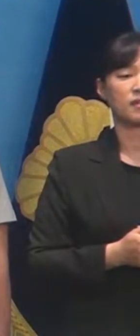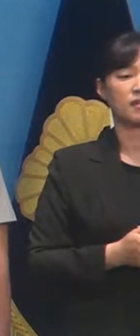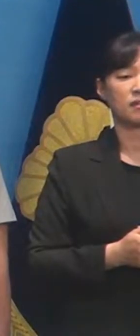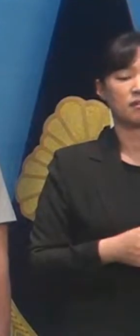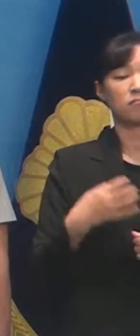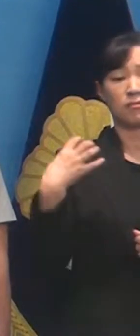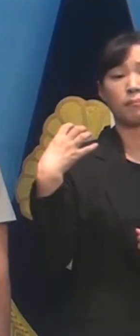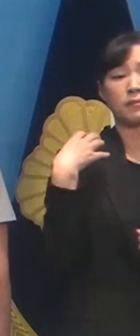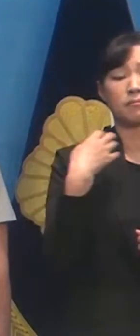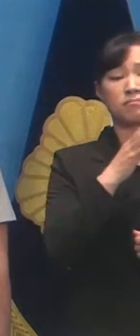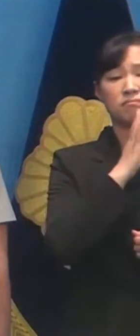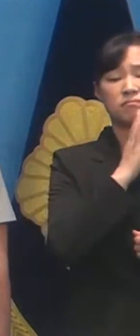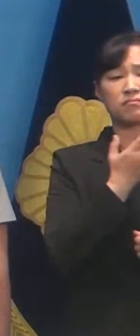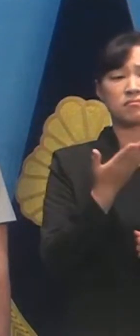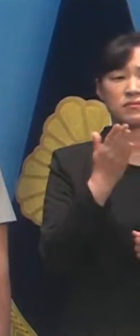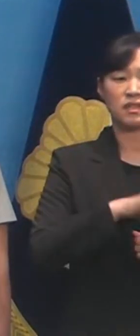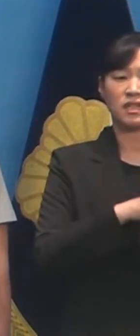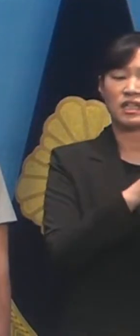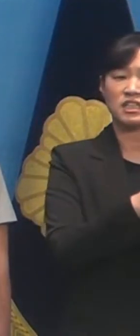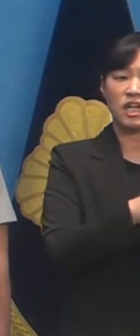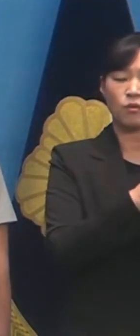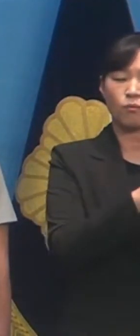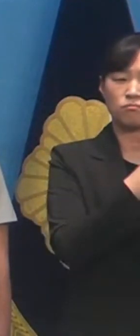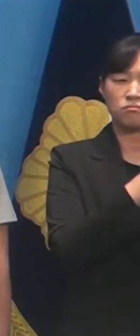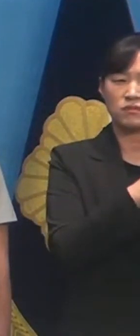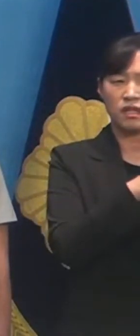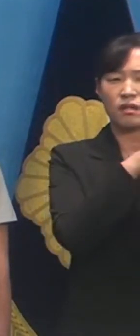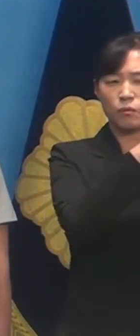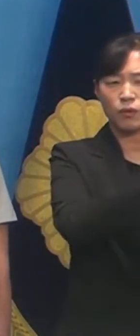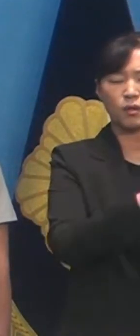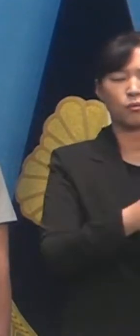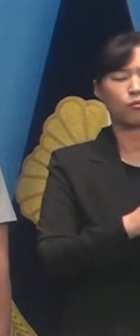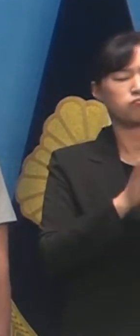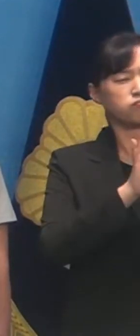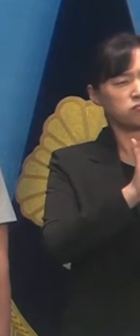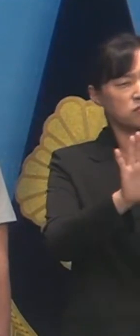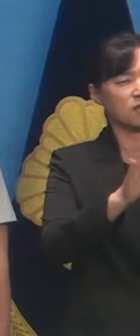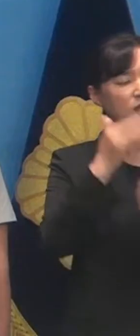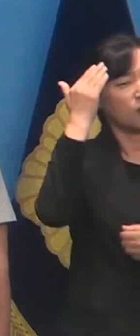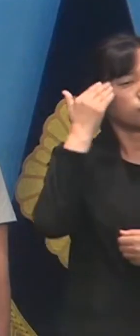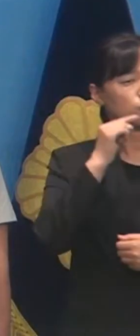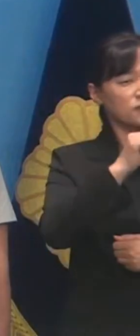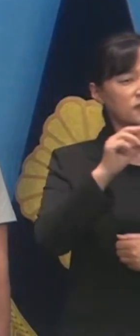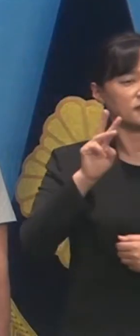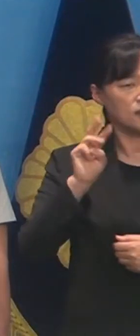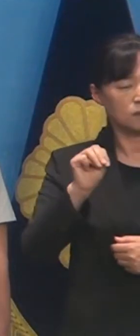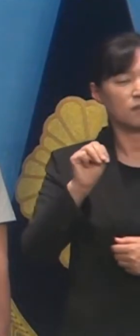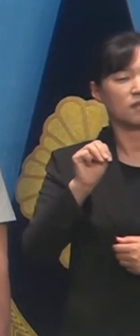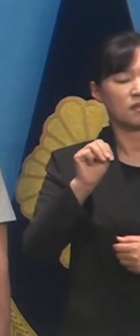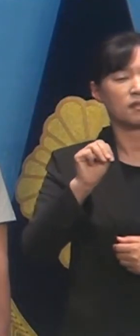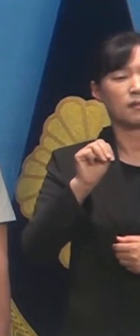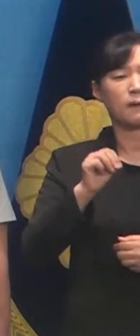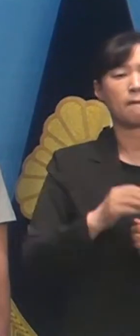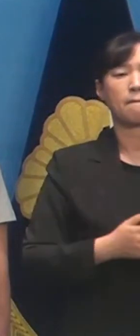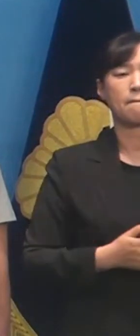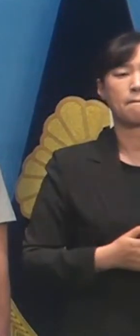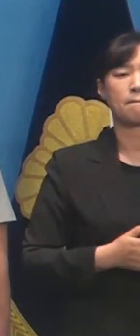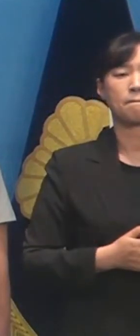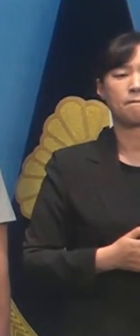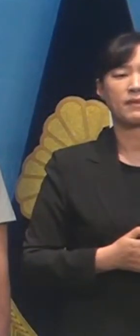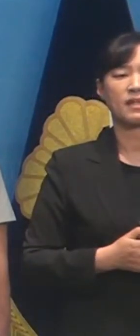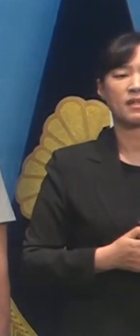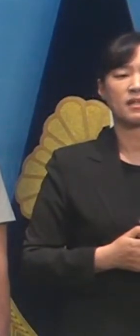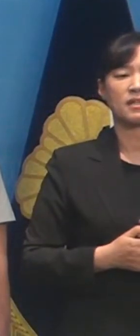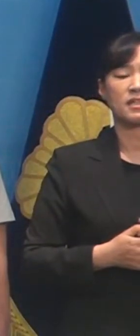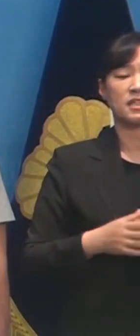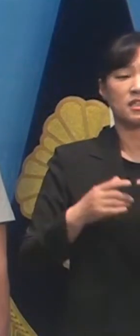관장하고 있는데요. 산업은행에도 이 이후에 한국GM의 지속